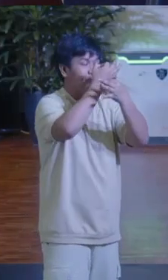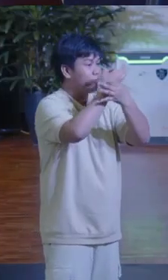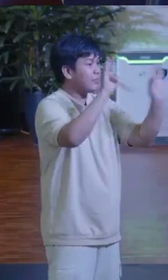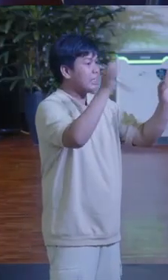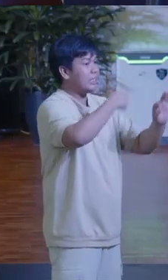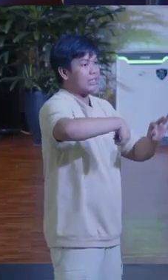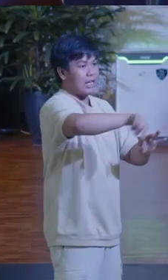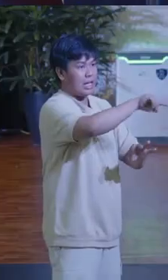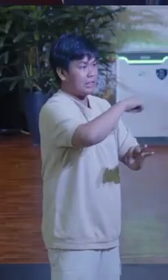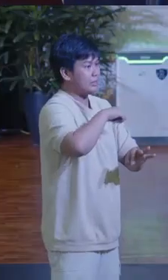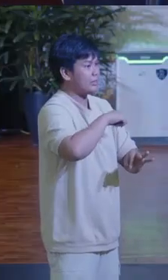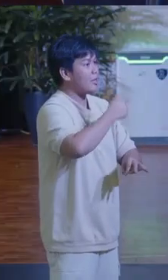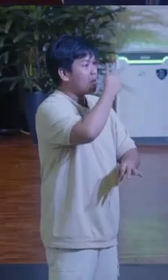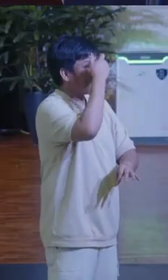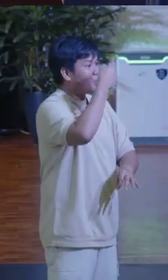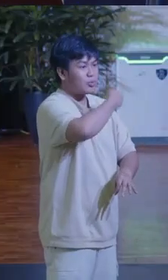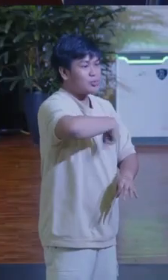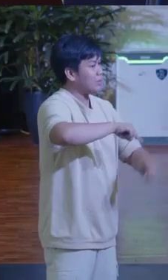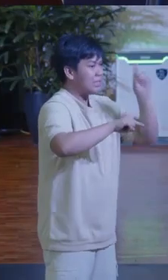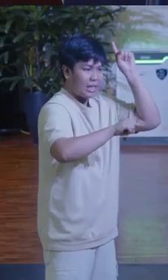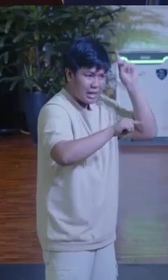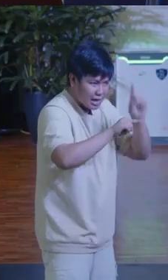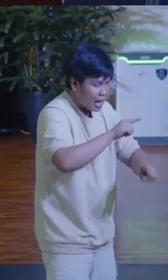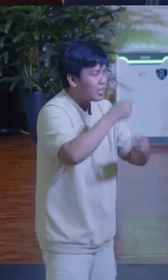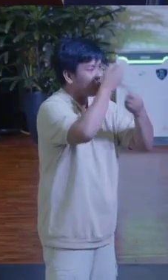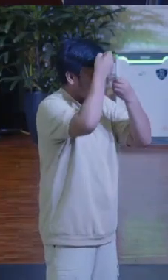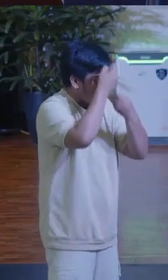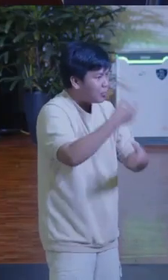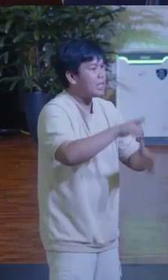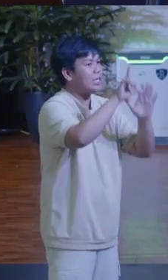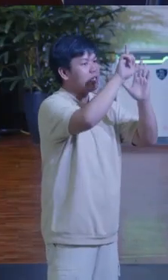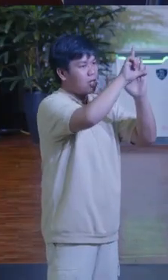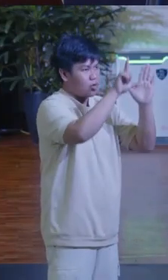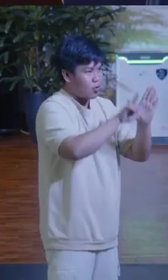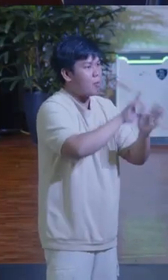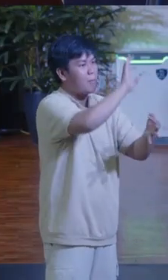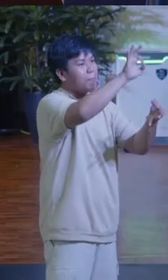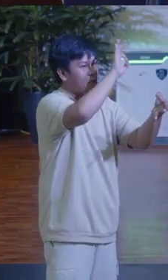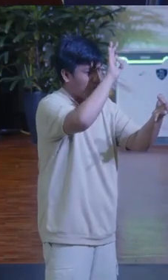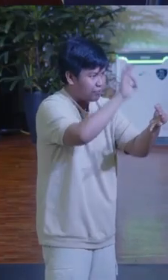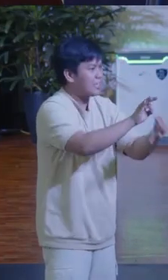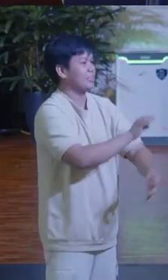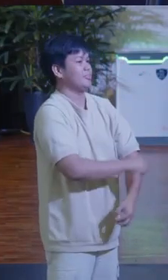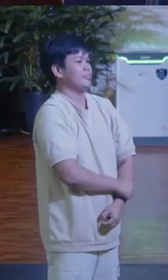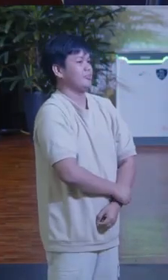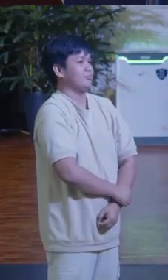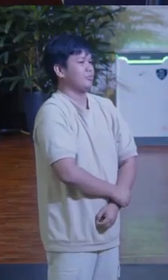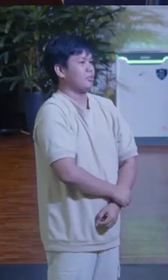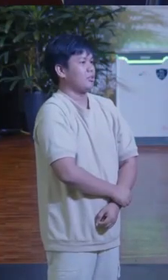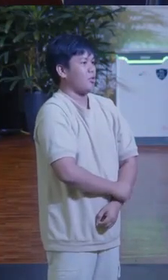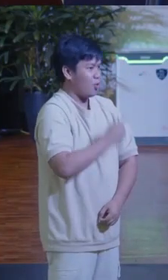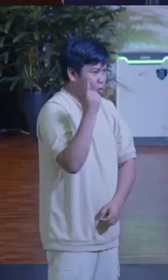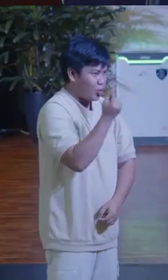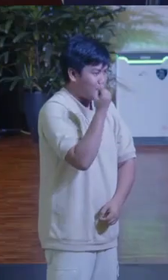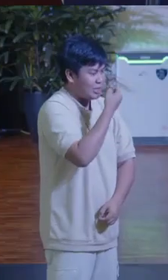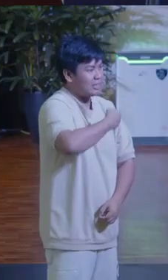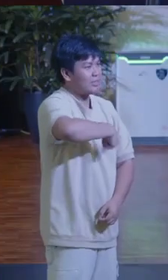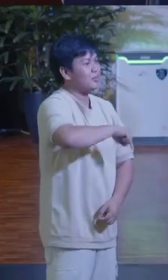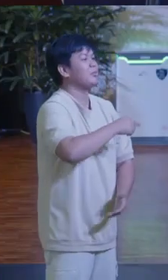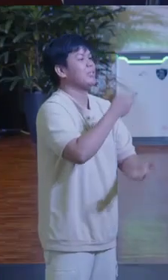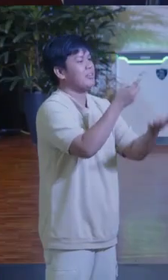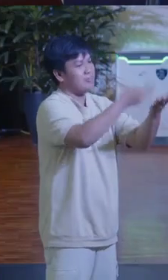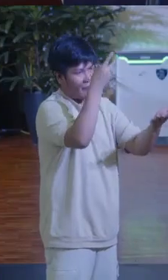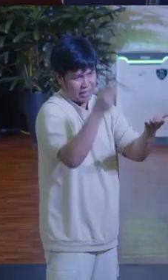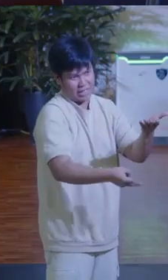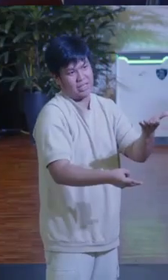hindi natin kayang sundin ang mga lituntunin ng Diyos sa ating sariling kalakasan